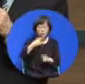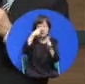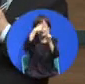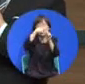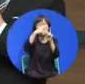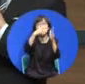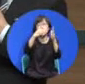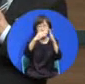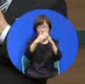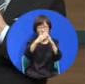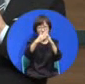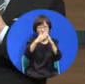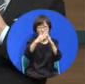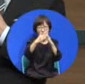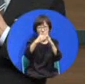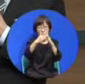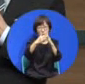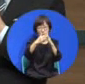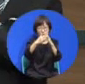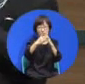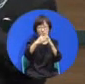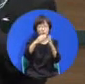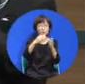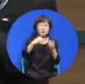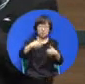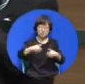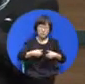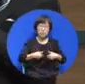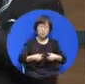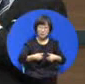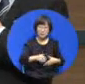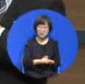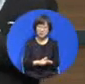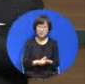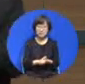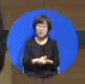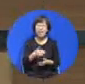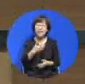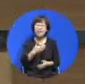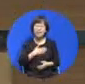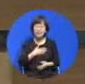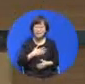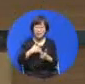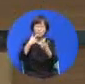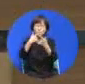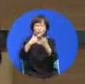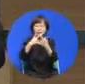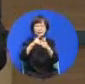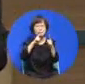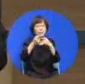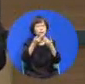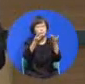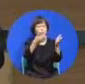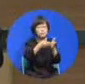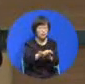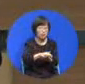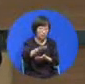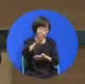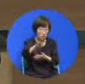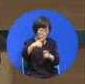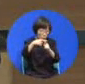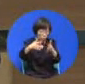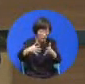church that God 여러분, desires 어떻습니까? for this age. What do you think? 그래서 부산에서 보고 그랬습니다. 교회 지을 때 치유할 수 있도록